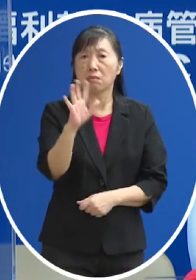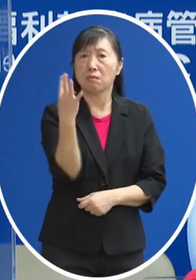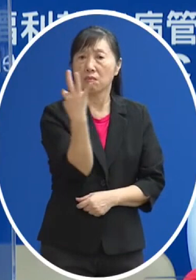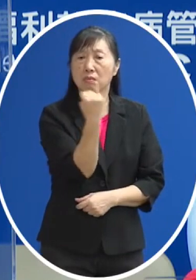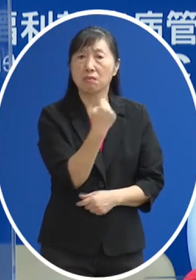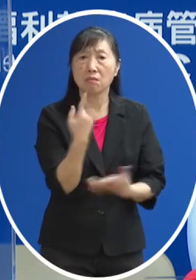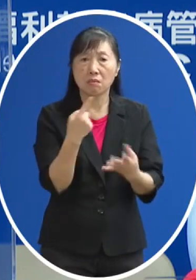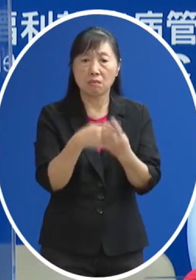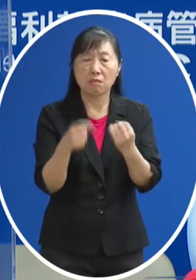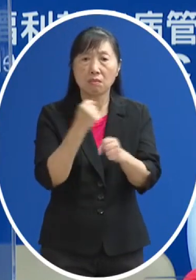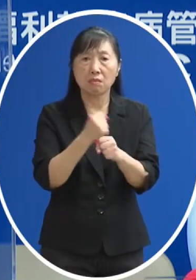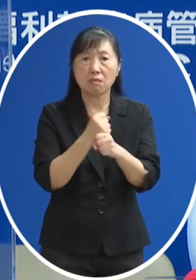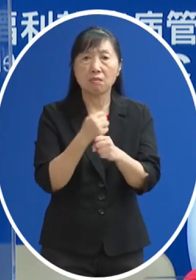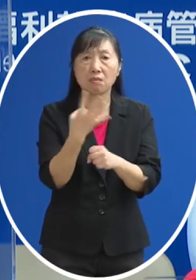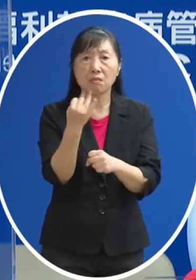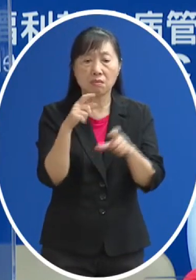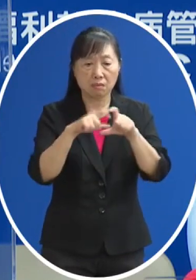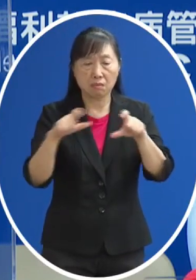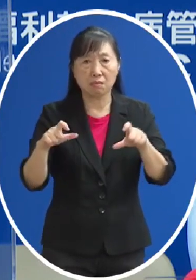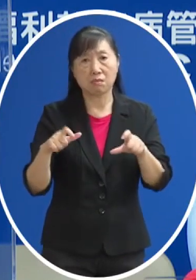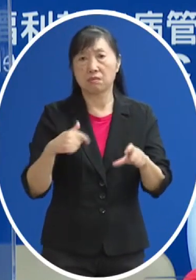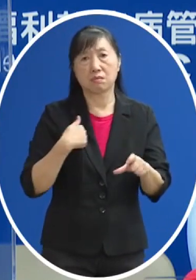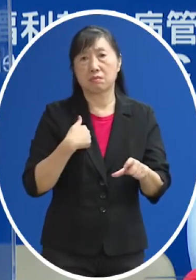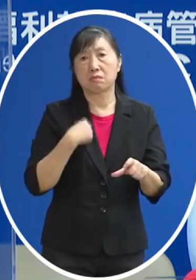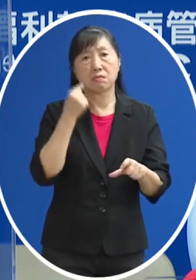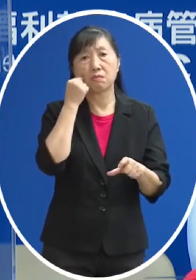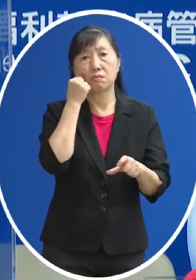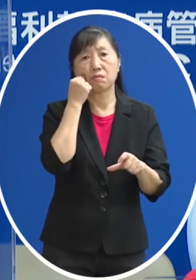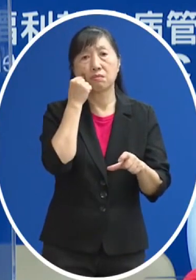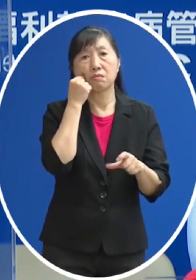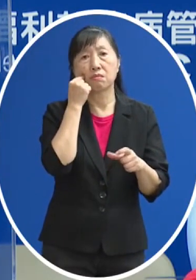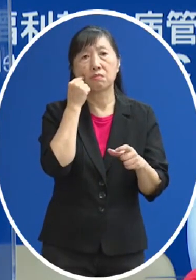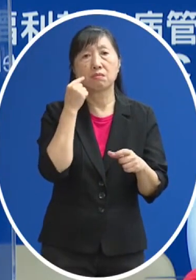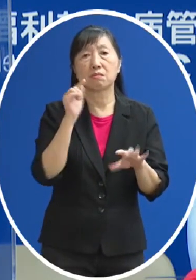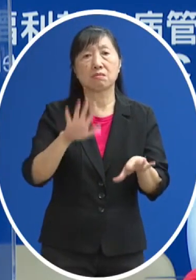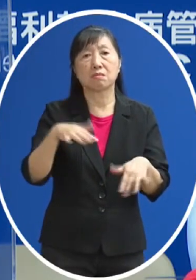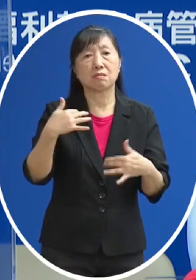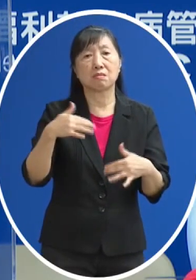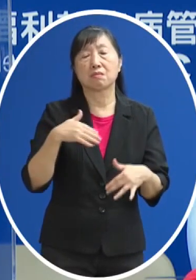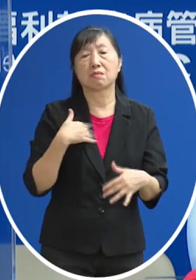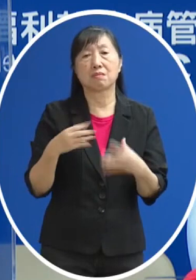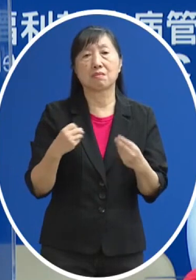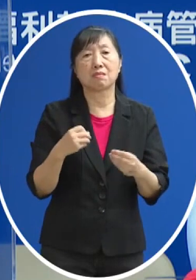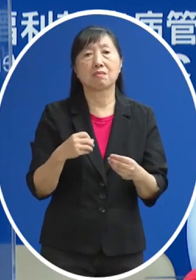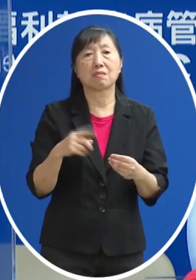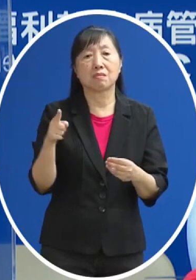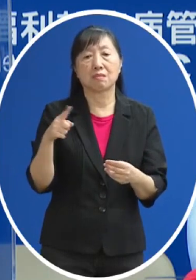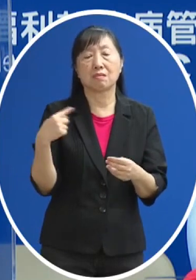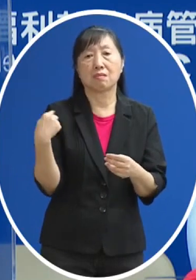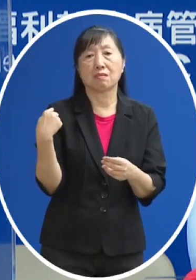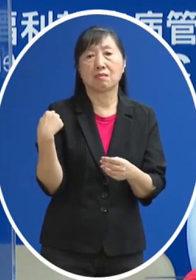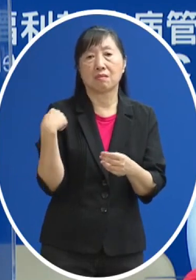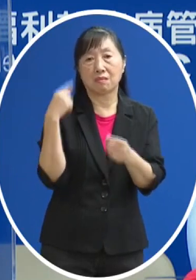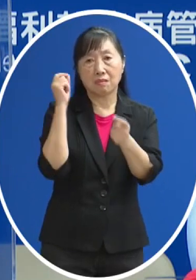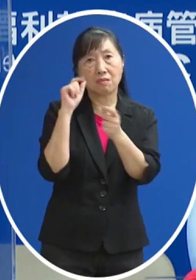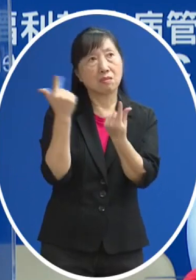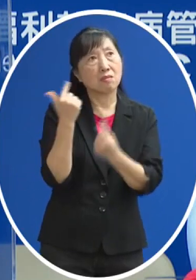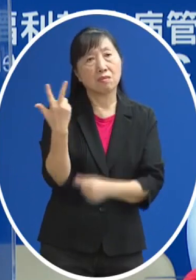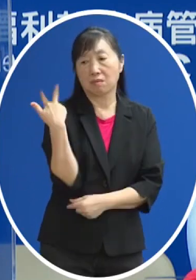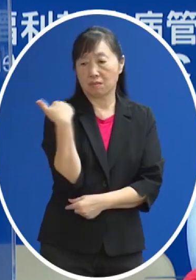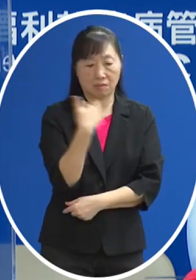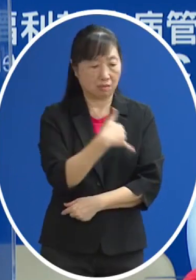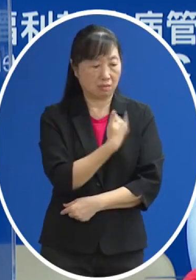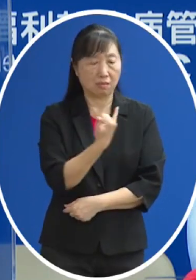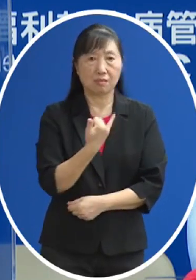少量？我们到现在还没有办法完全的掌握。那最近他们在上个礼拜